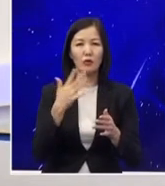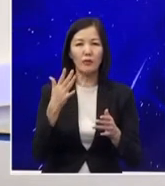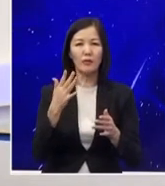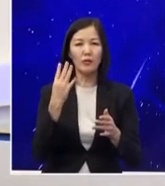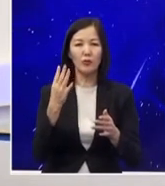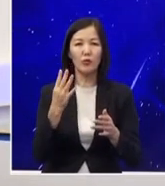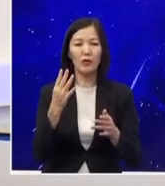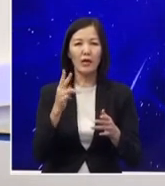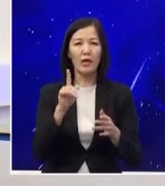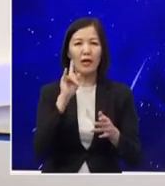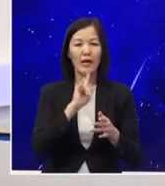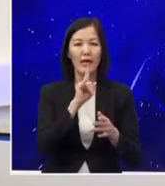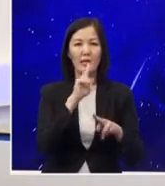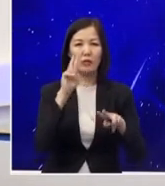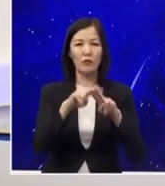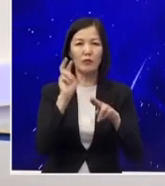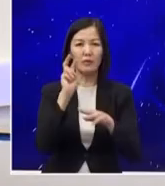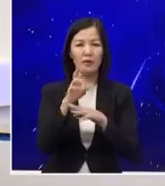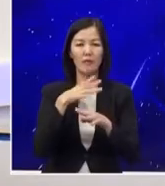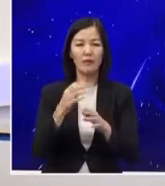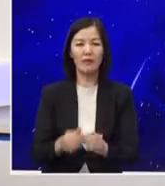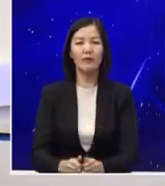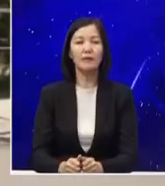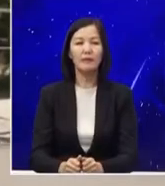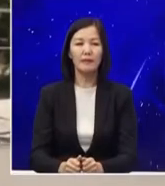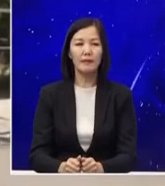әйелдер колониясына да ат басын бұрып қайтты.